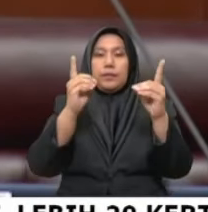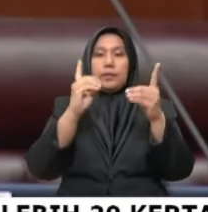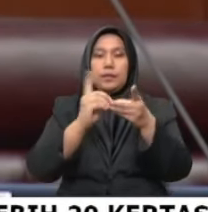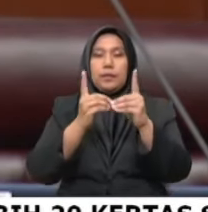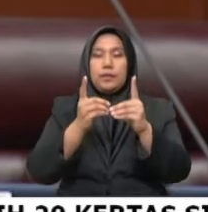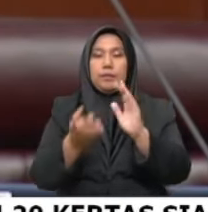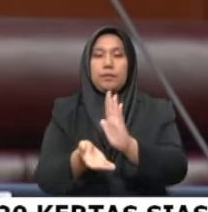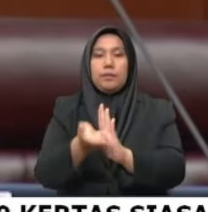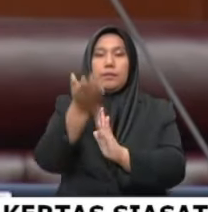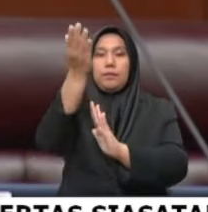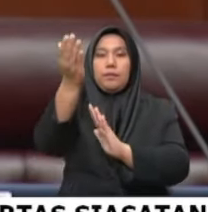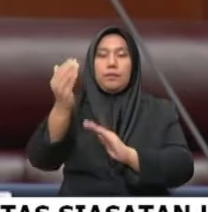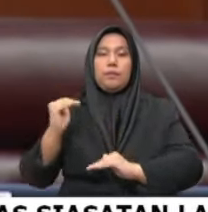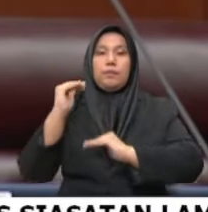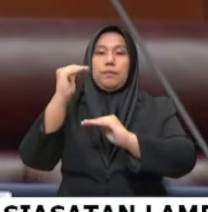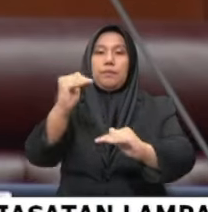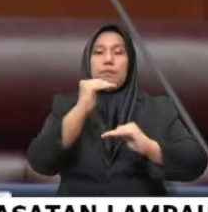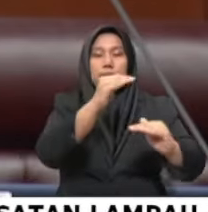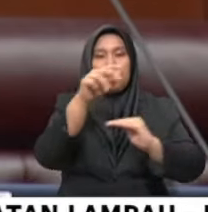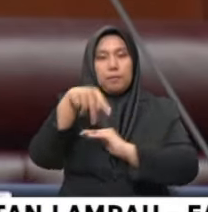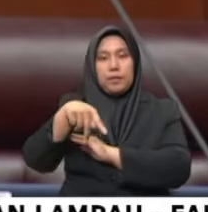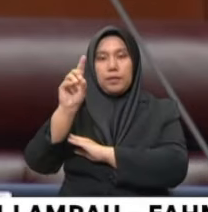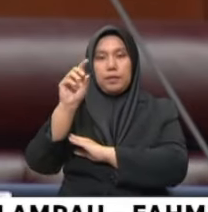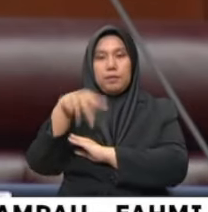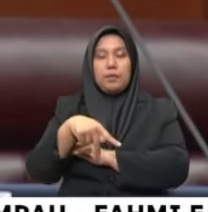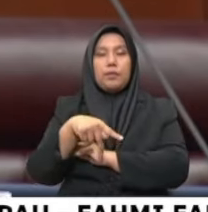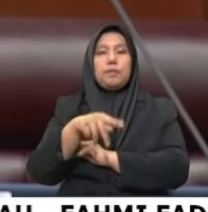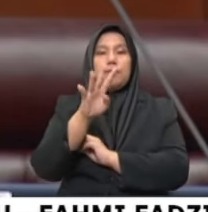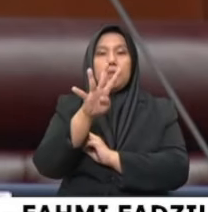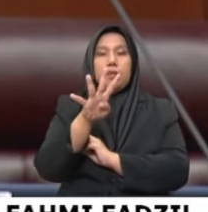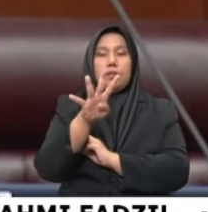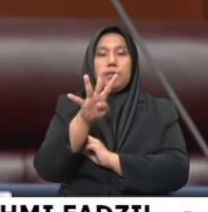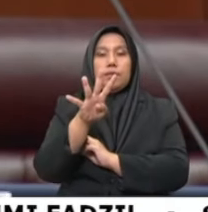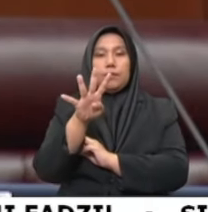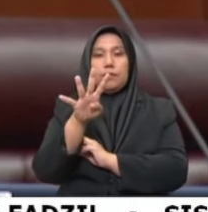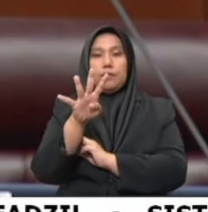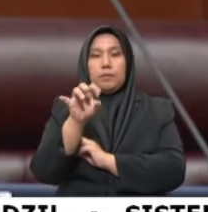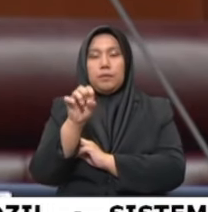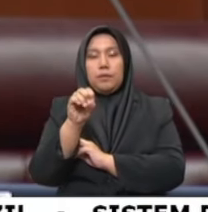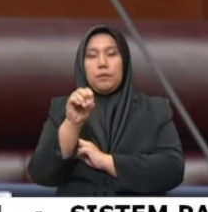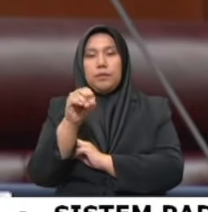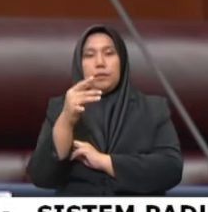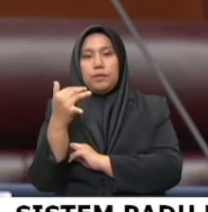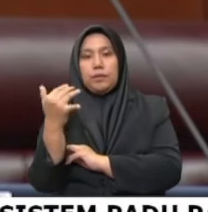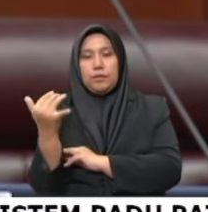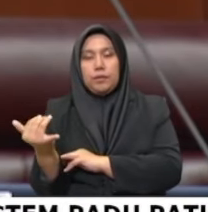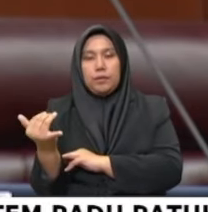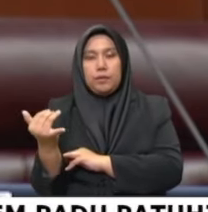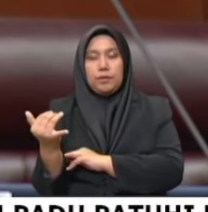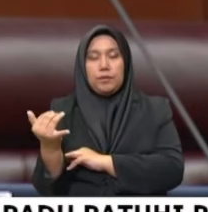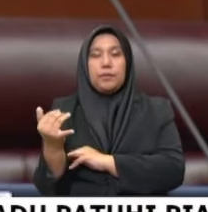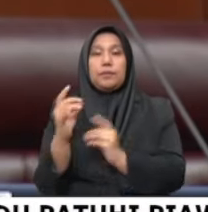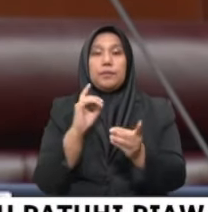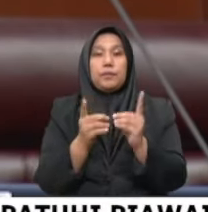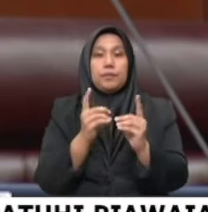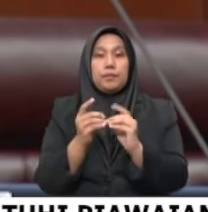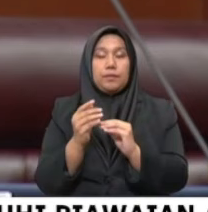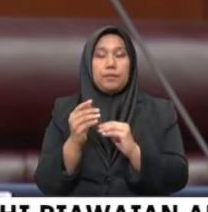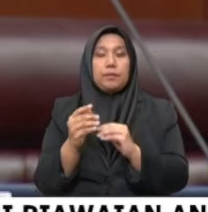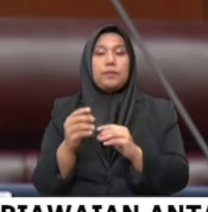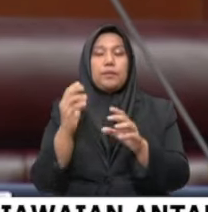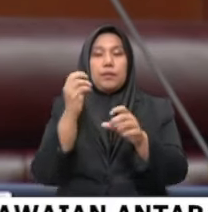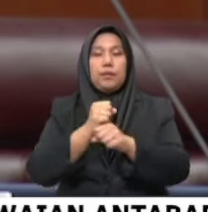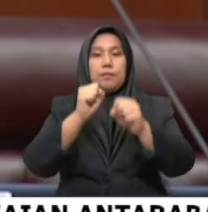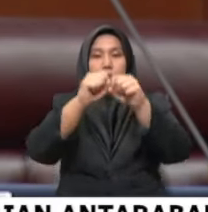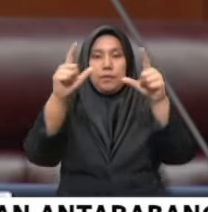bagi meningkatkan penyampaian PDP. Seramai 40,478 orang guru peneraju generasi digital memperoleh